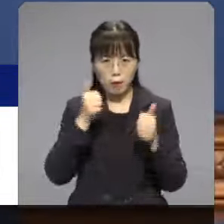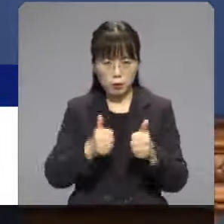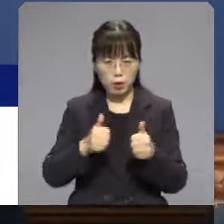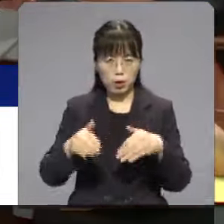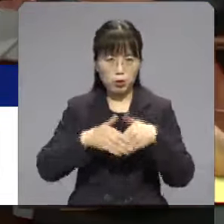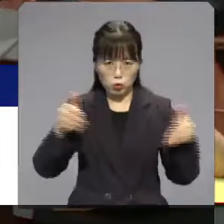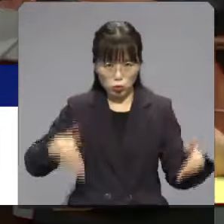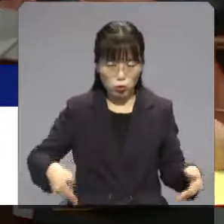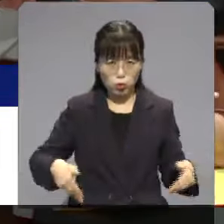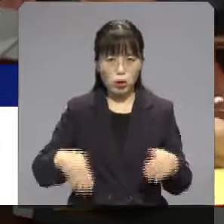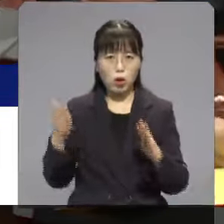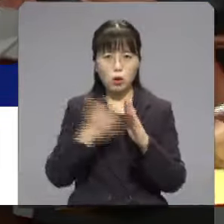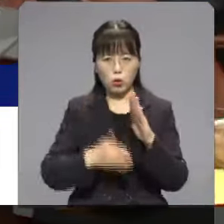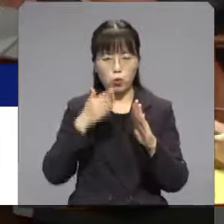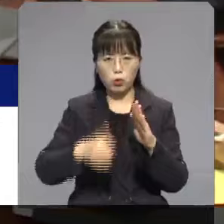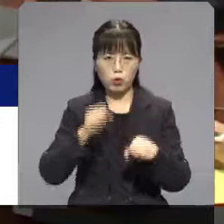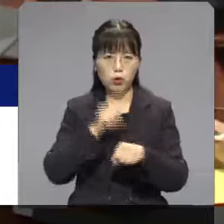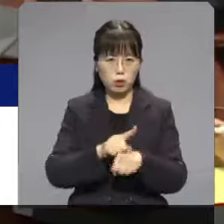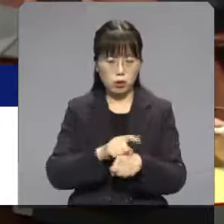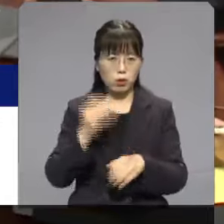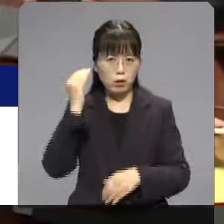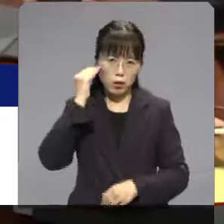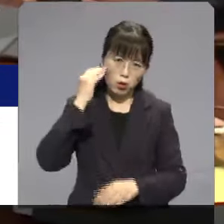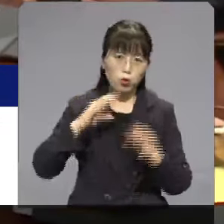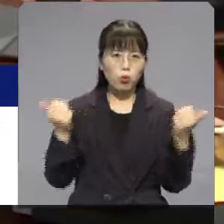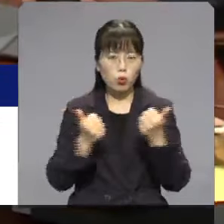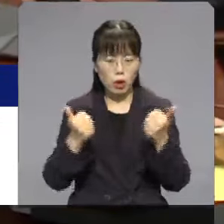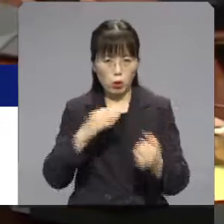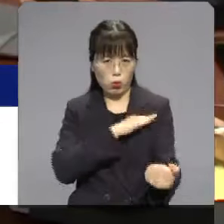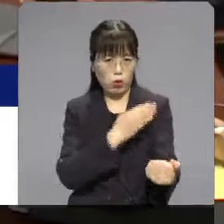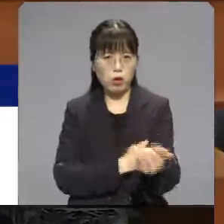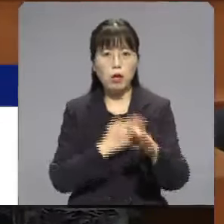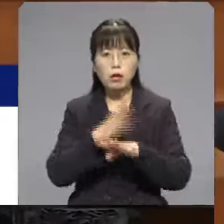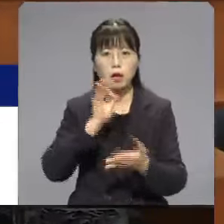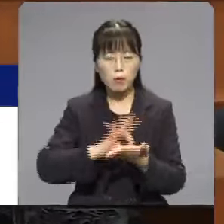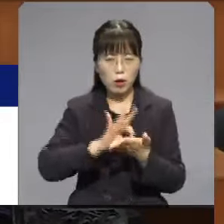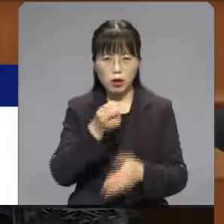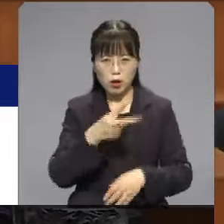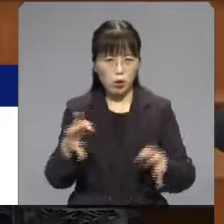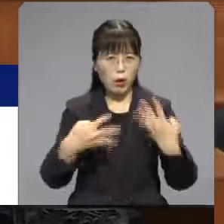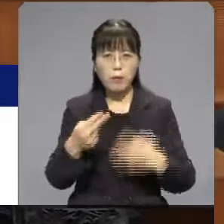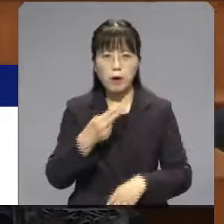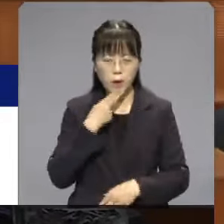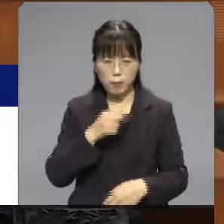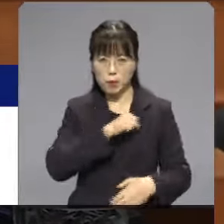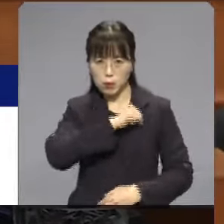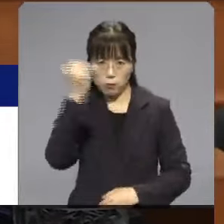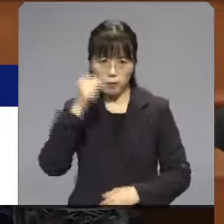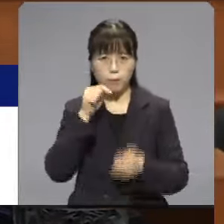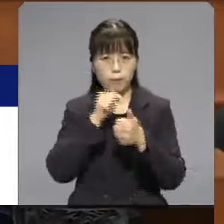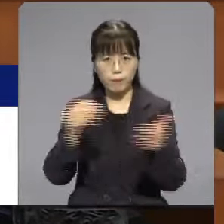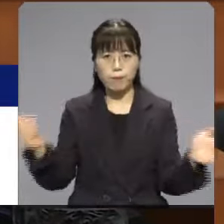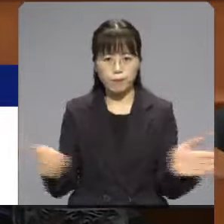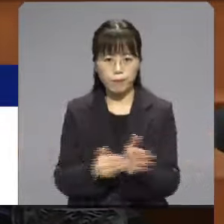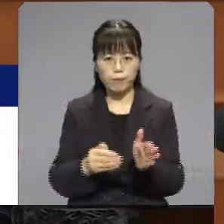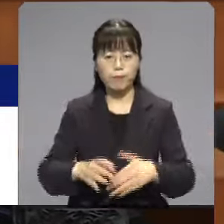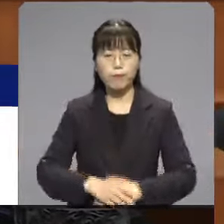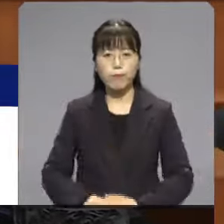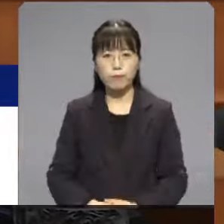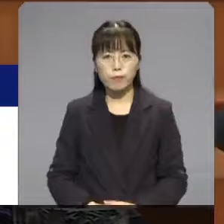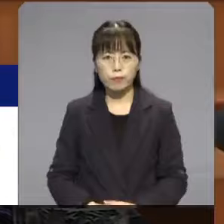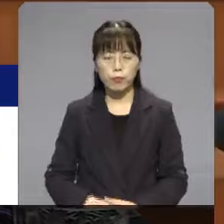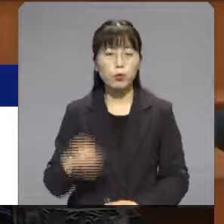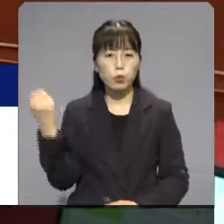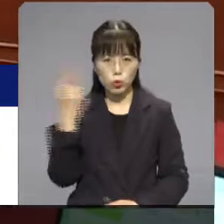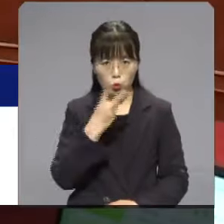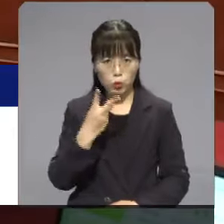중립성과 공정성을 해쳤다 국회가 권한을 남용해 여야 합의 없이 통과시켰다고 지적했습니다